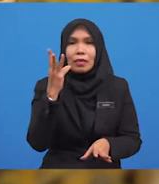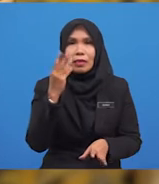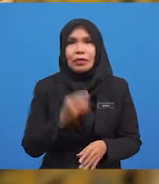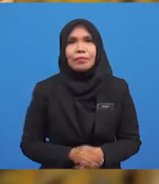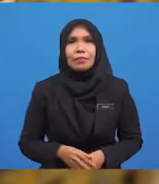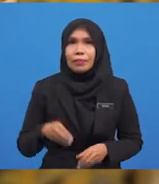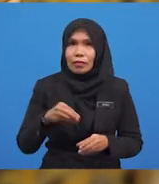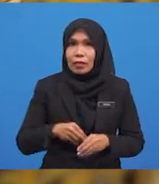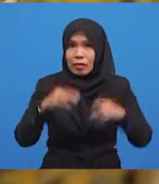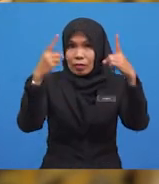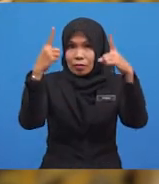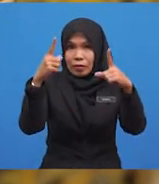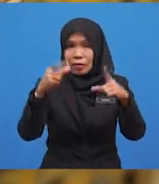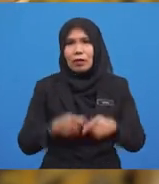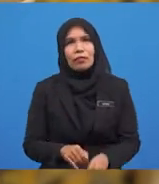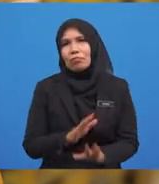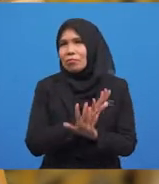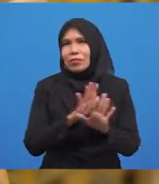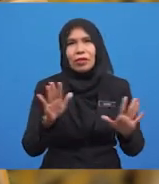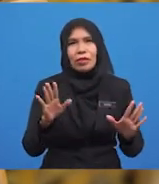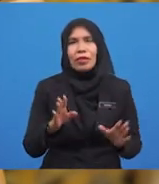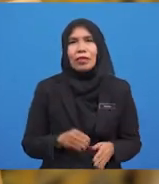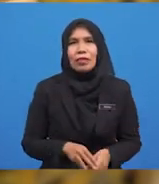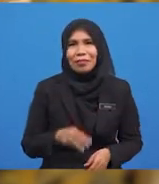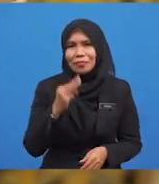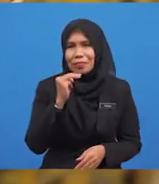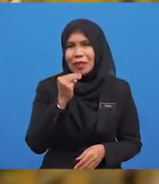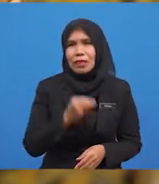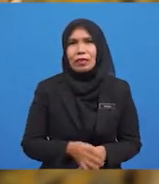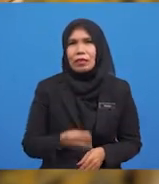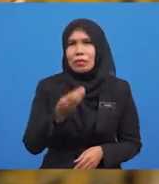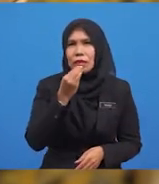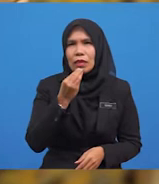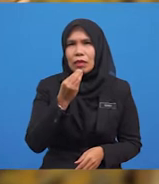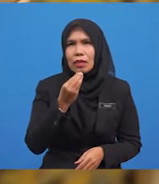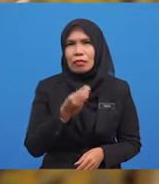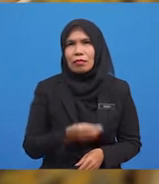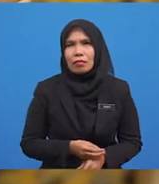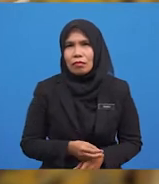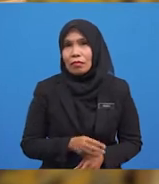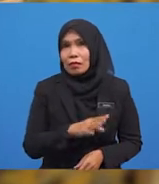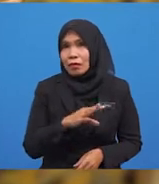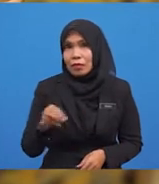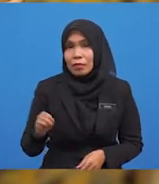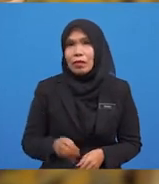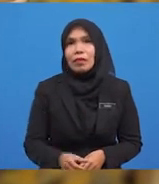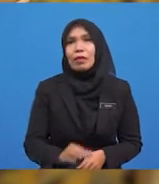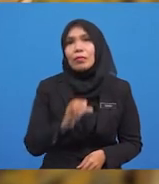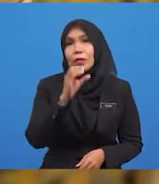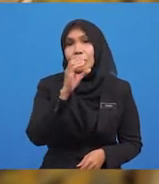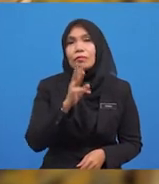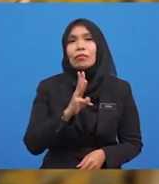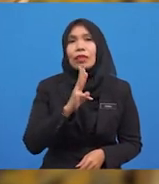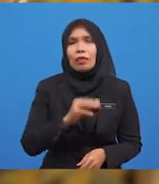kita makan sambil minum air. Kita akan kelihatan gelojo dan kurang sopan.